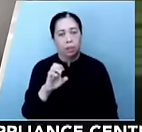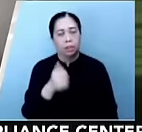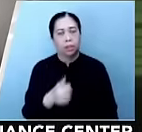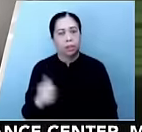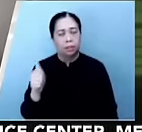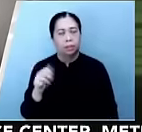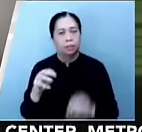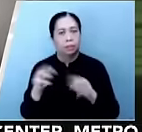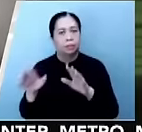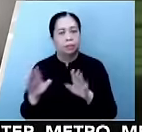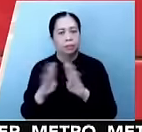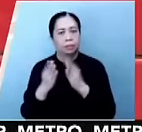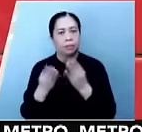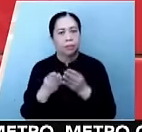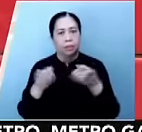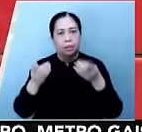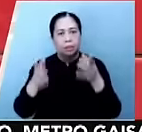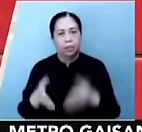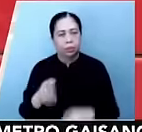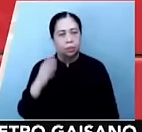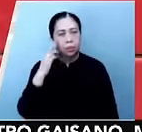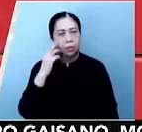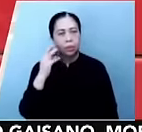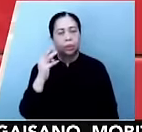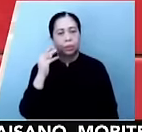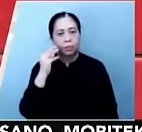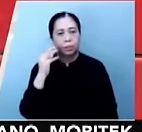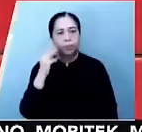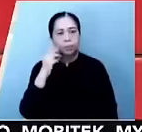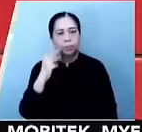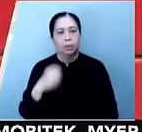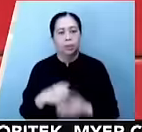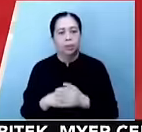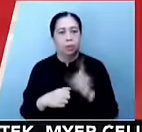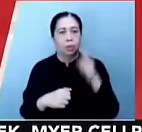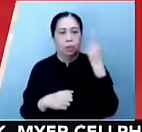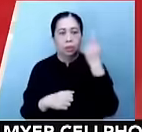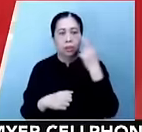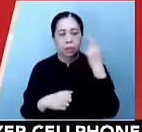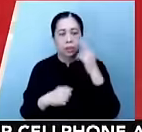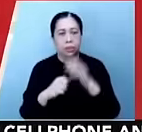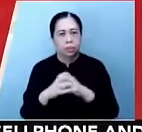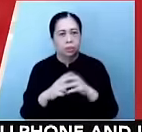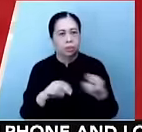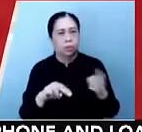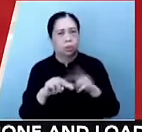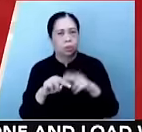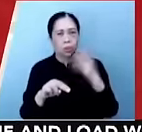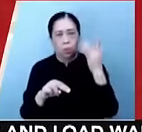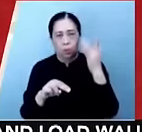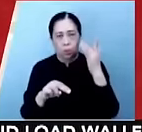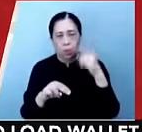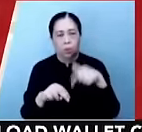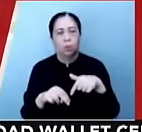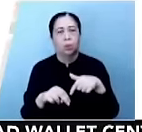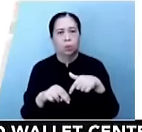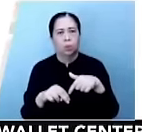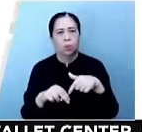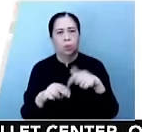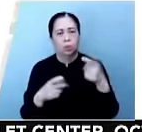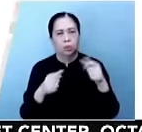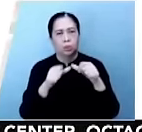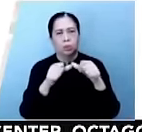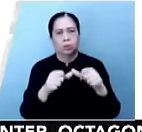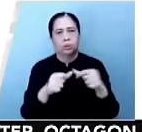Management Bureau Director Rodela Romero, kabilang sa mga dahilan ng panibagong paggalaw ng presyo ang nagpapatuloy na